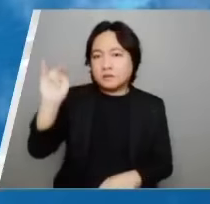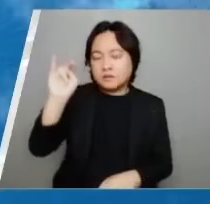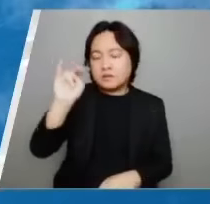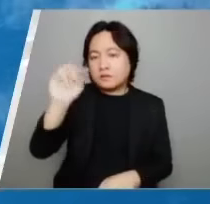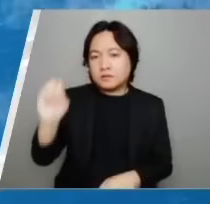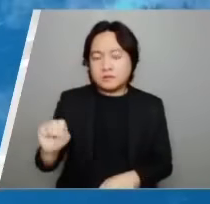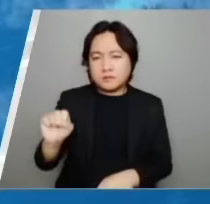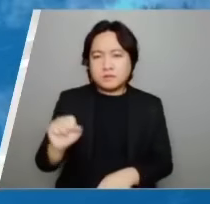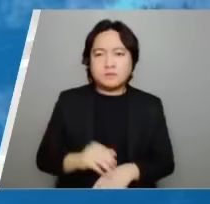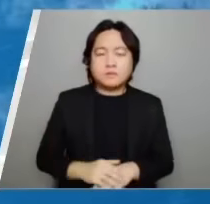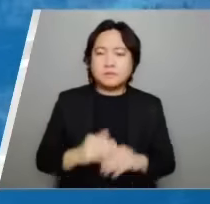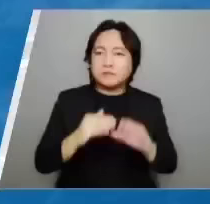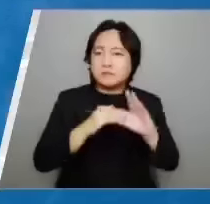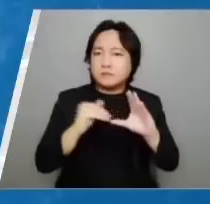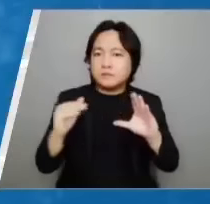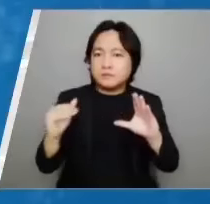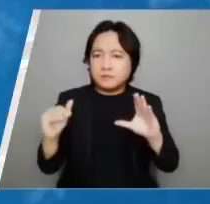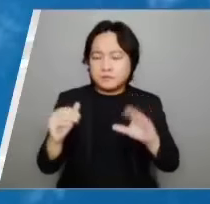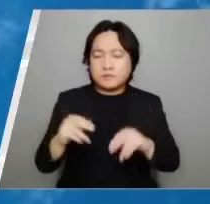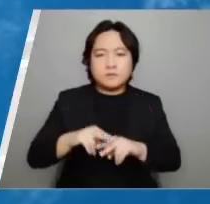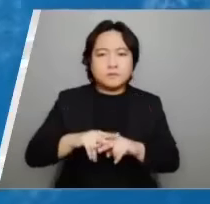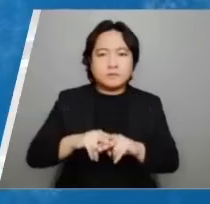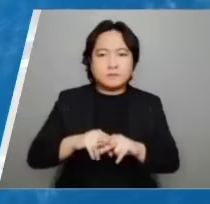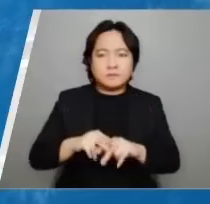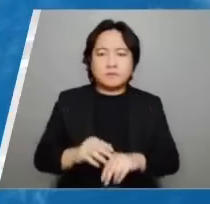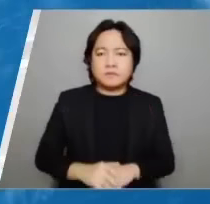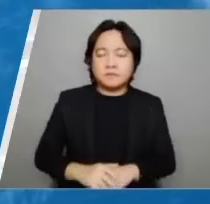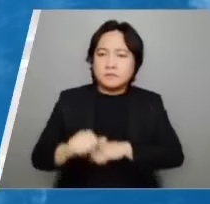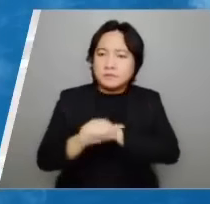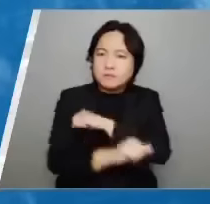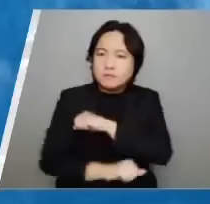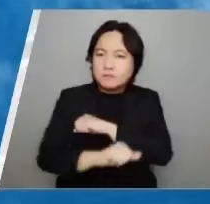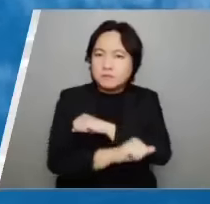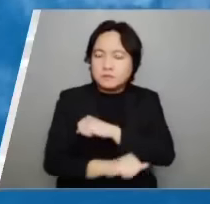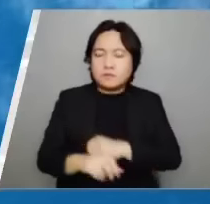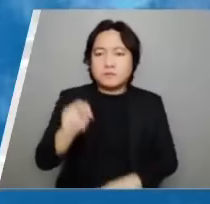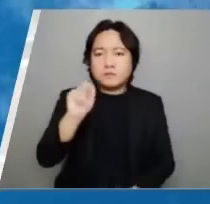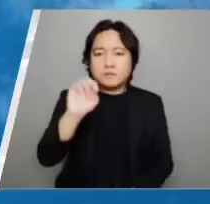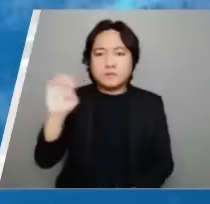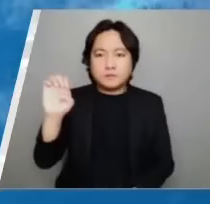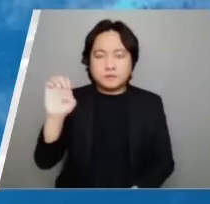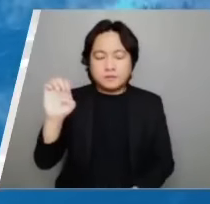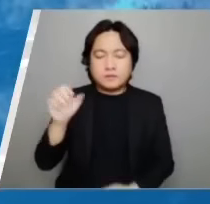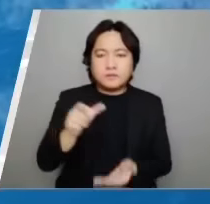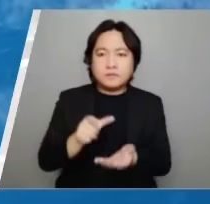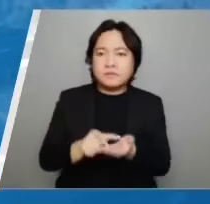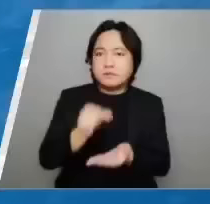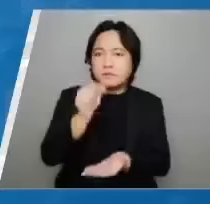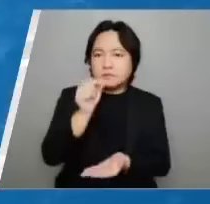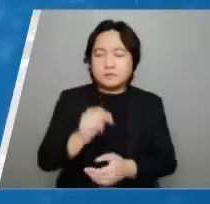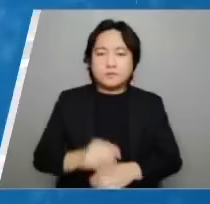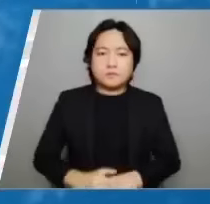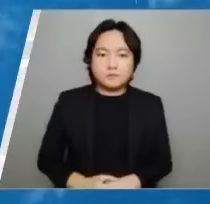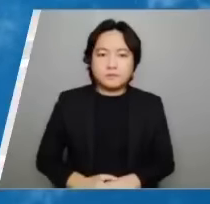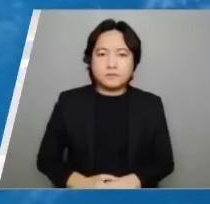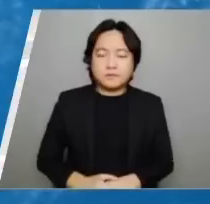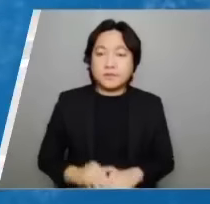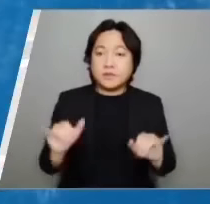La Union, Pangasinan, Aurora, Nueva Ecija at Tarlac. Signal number 2 rin